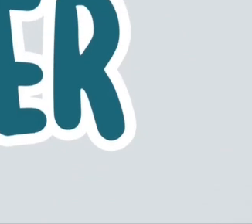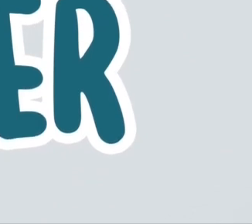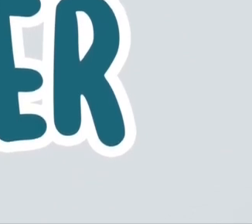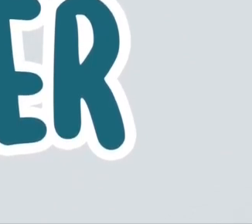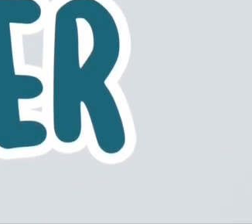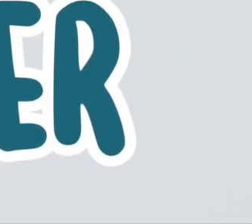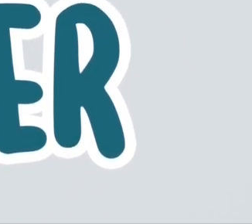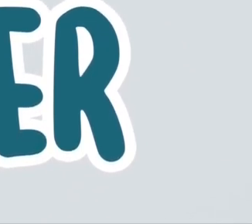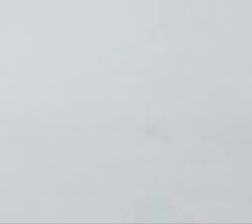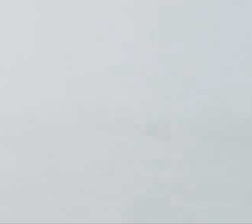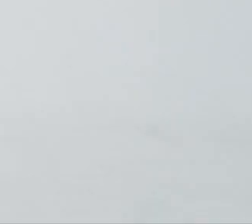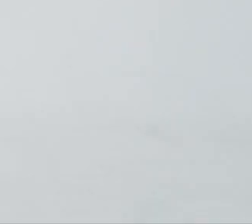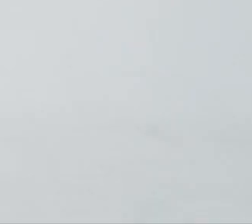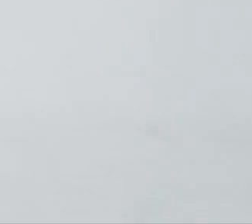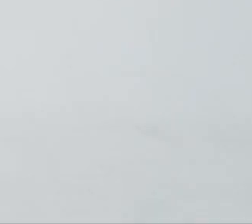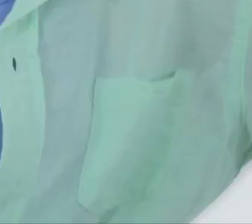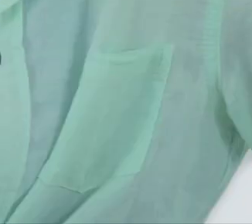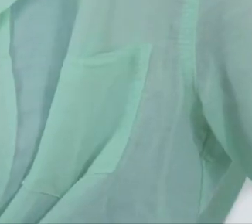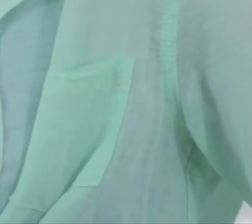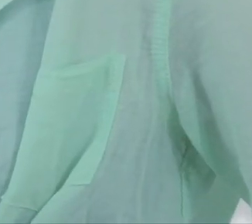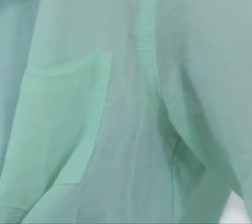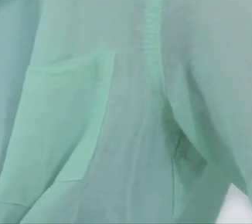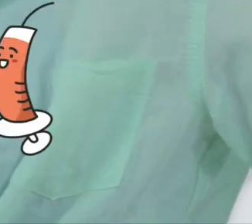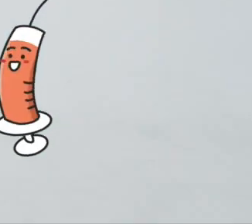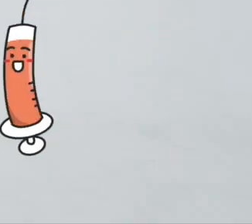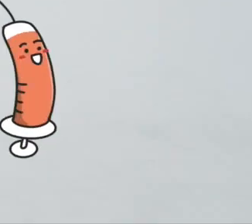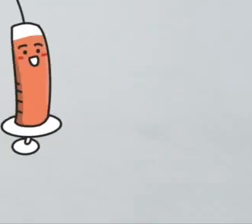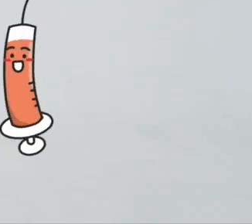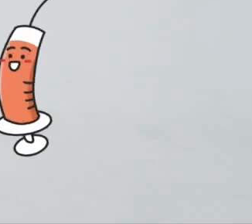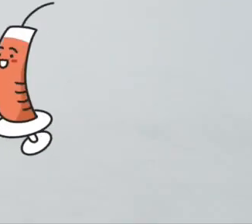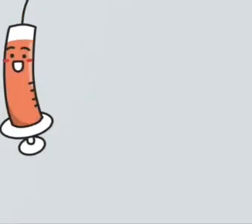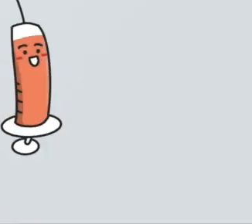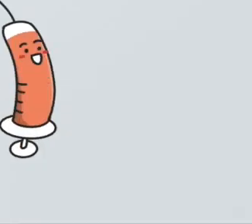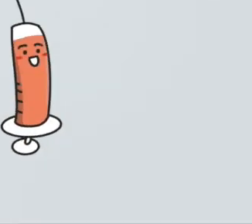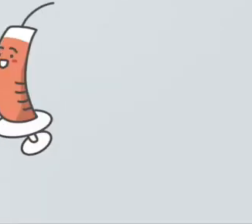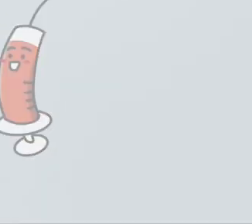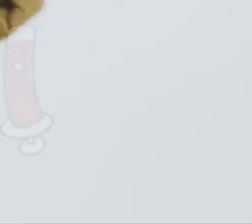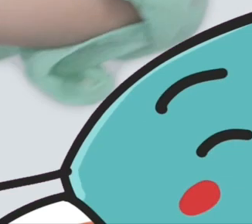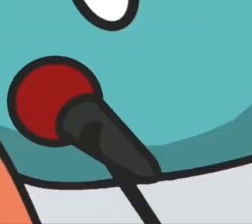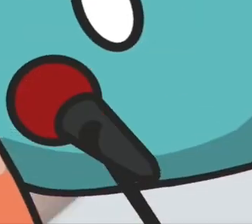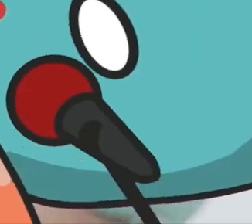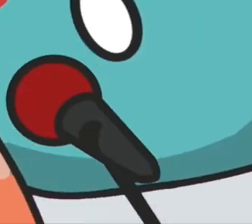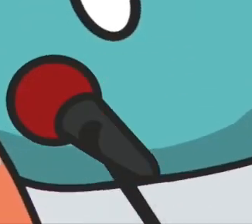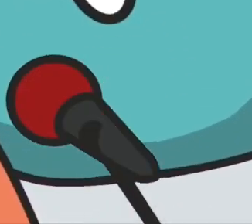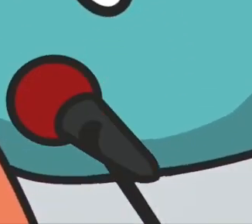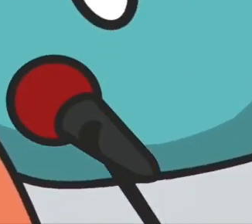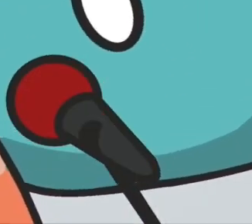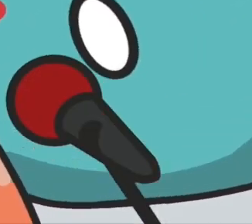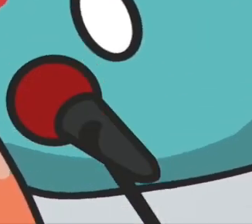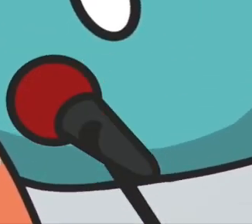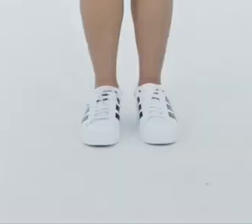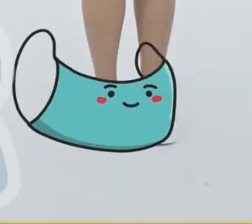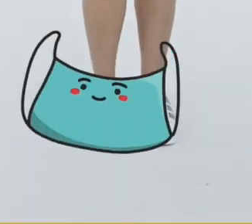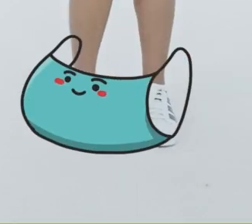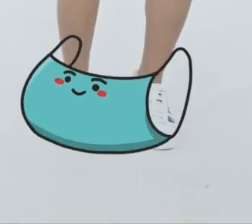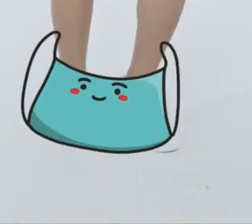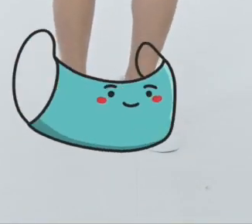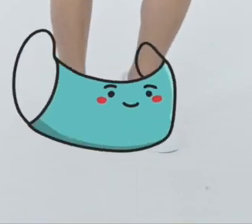oh oh kau dua cabrio